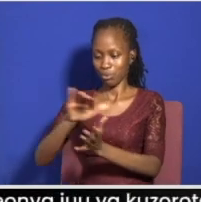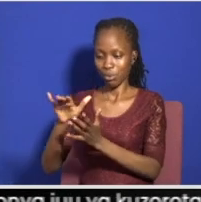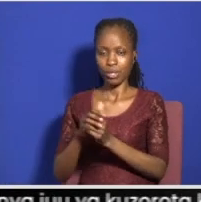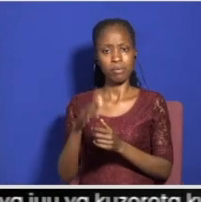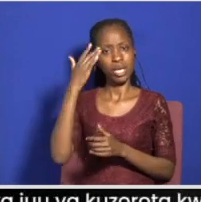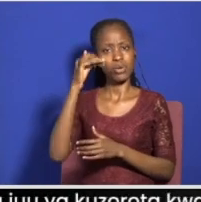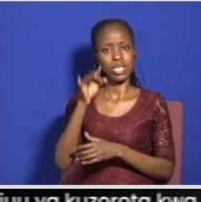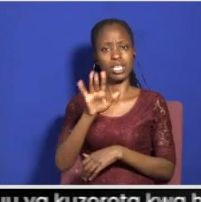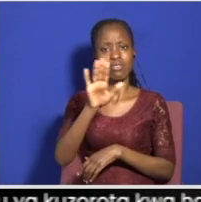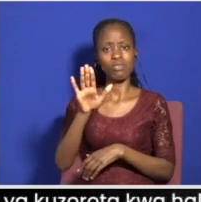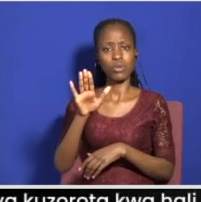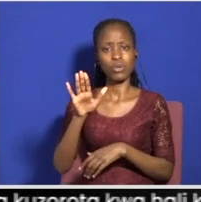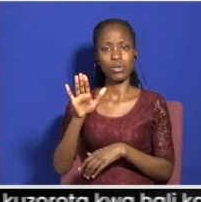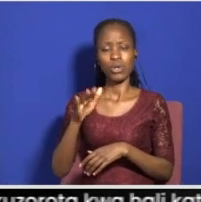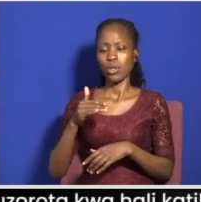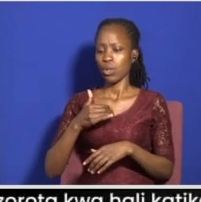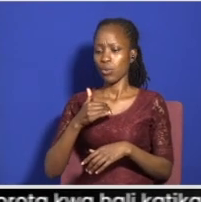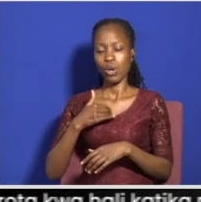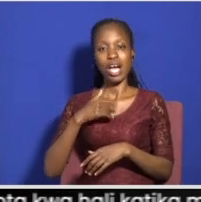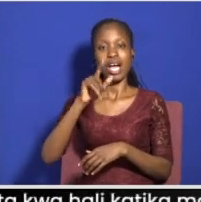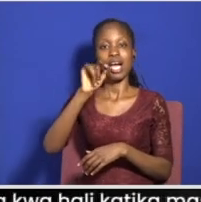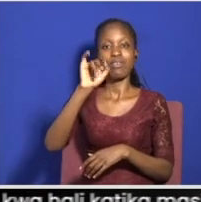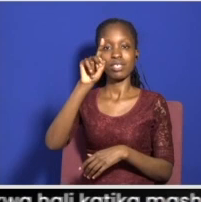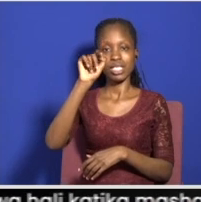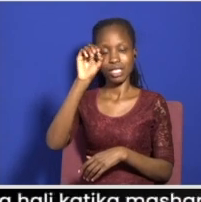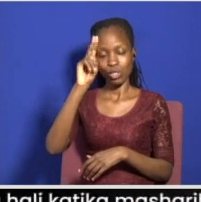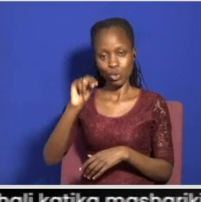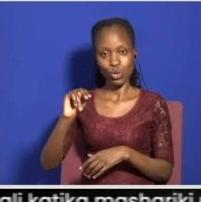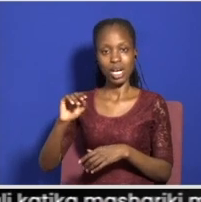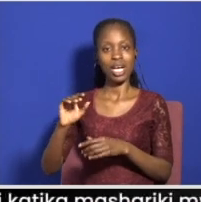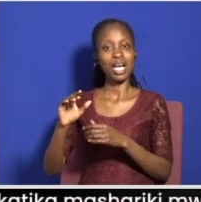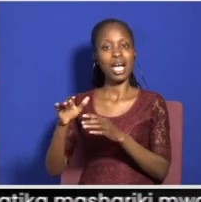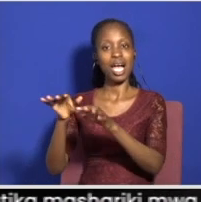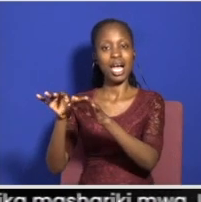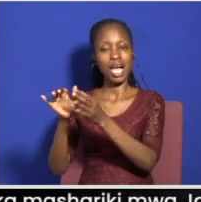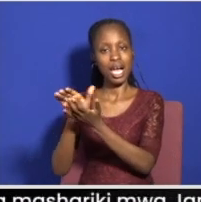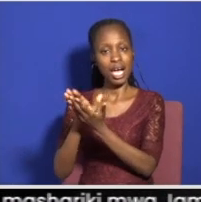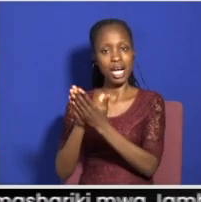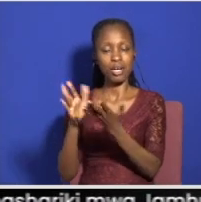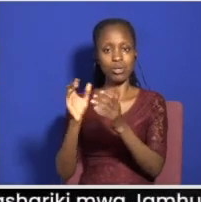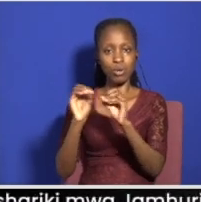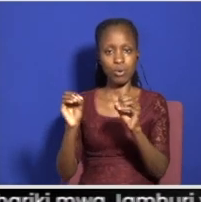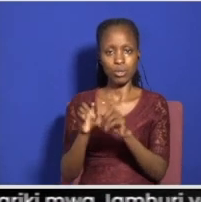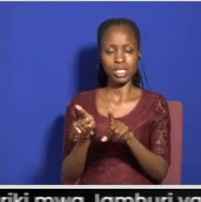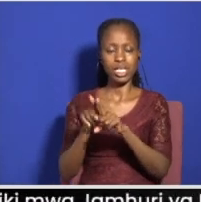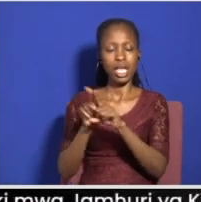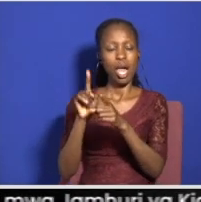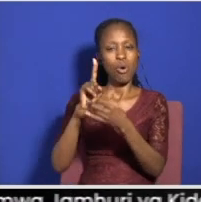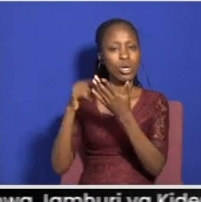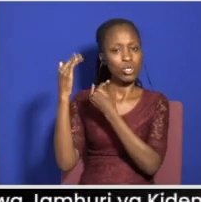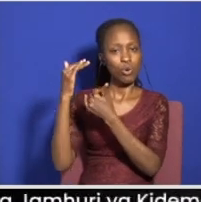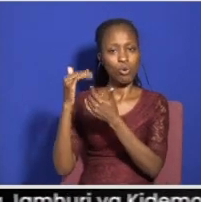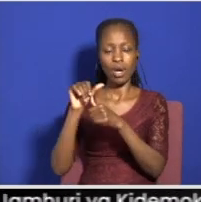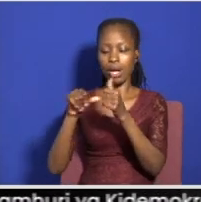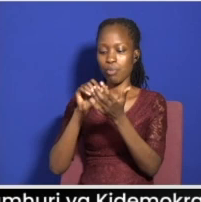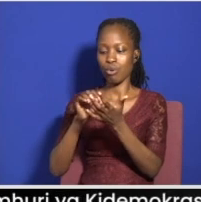sijui kama wewe una akaunti ya TikTok au la, na kama unayo basi umetarajia vipi au watarajia nini hasa